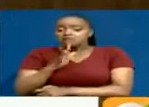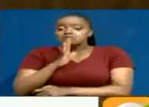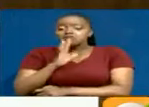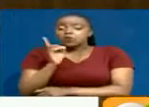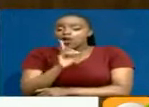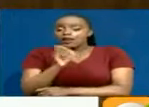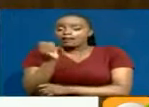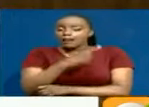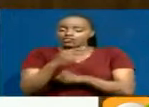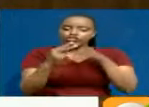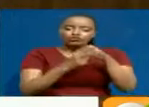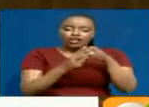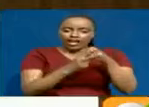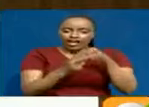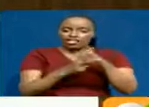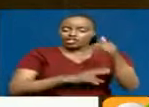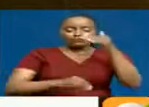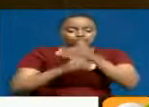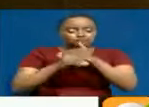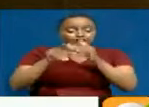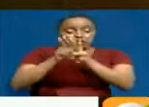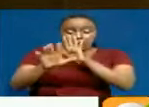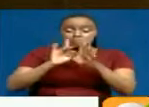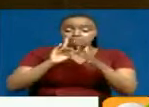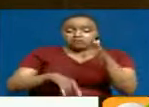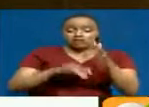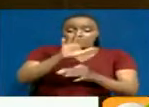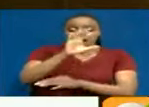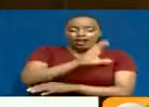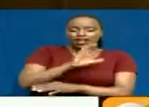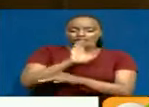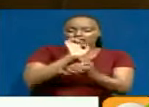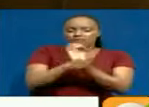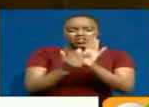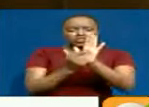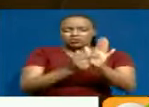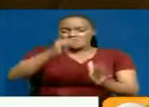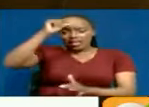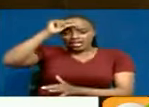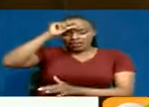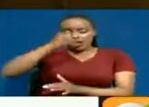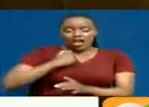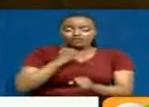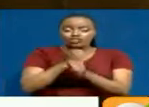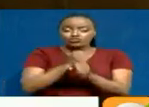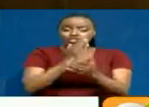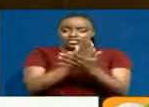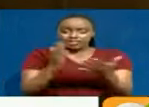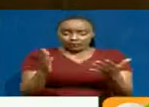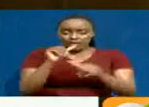mwezi Julai. Kanchori akiongeza kuwa kukamatwa kwa mteja wake ni njia ya kuonyesha serikali inafanya